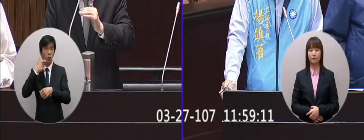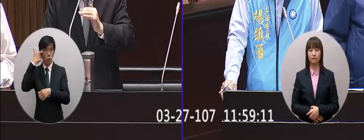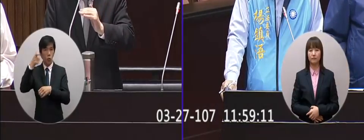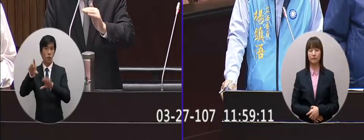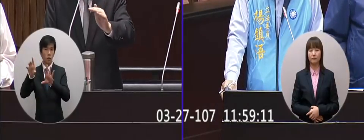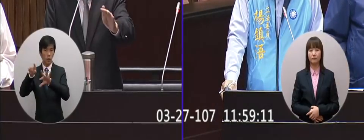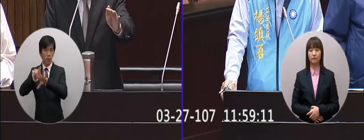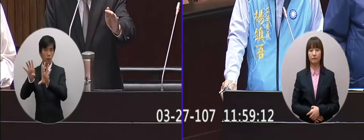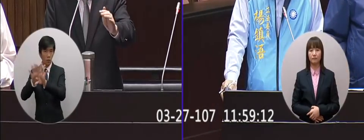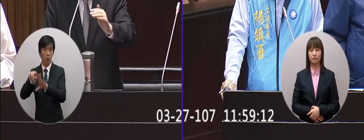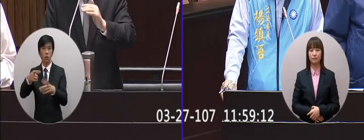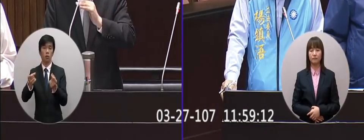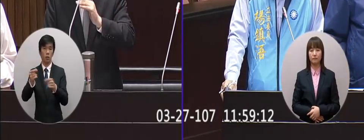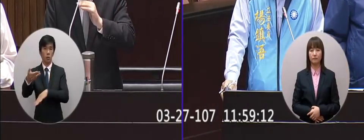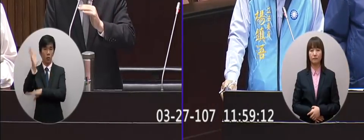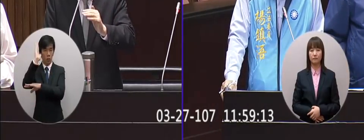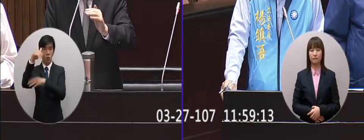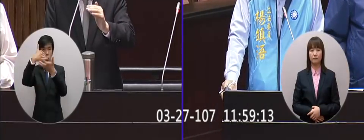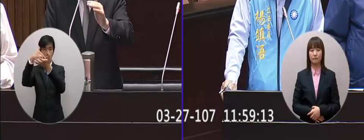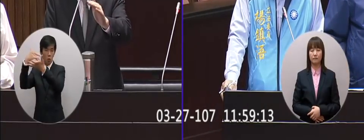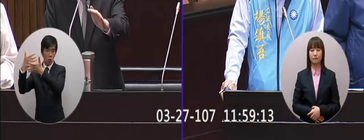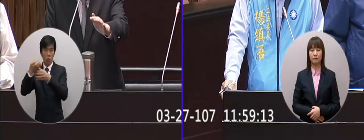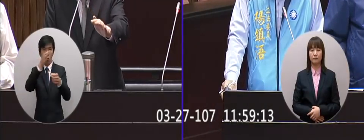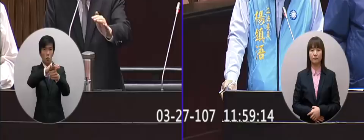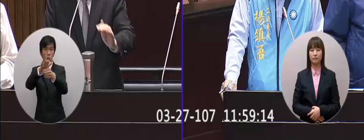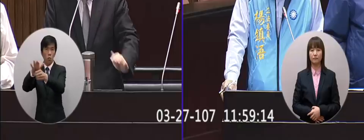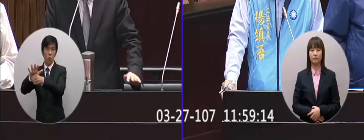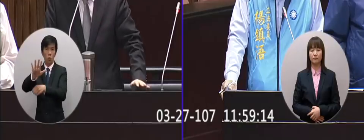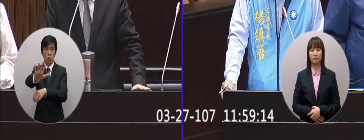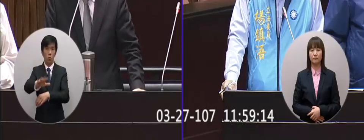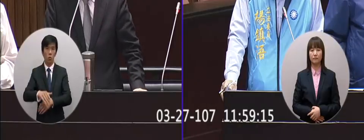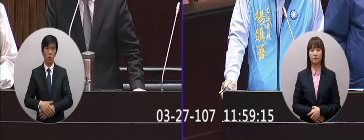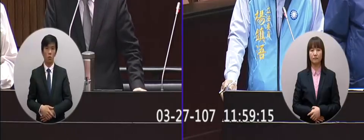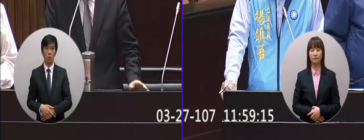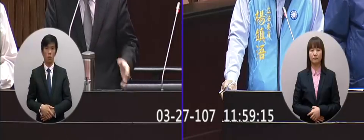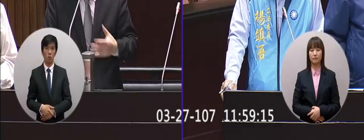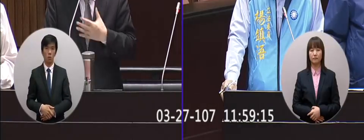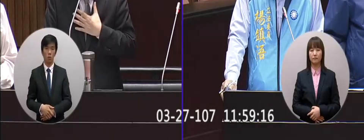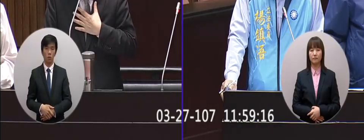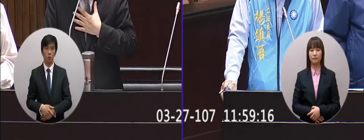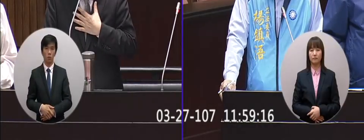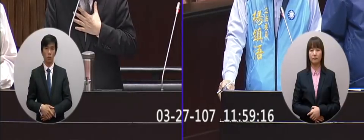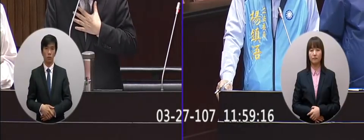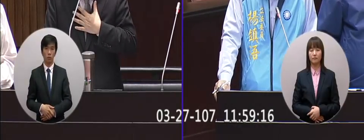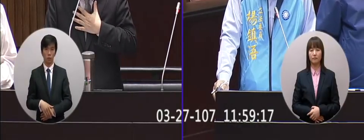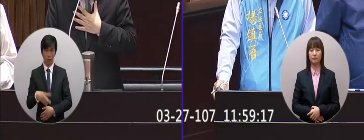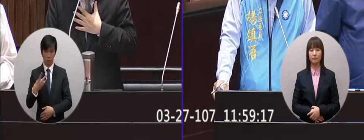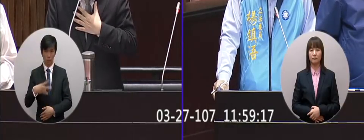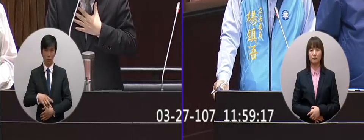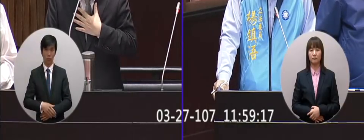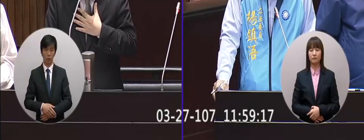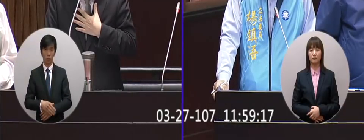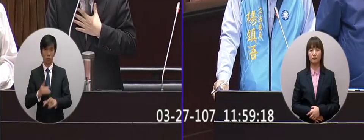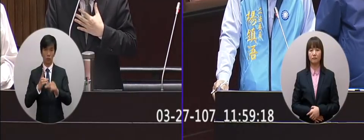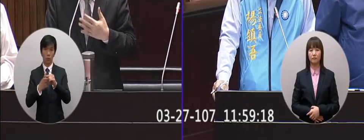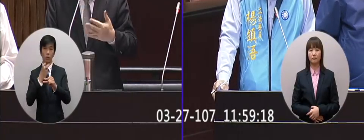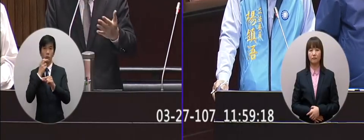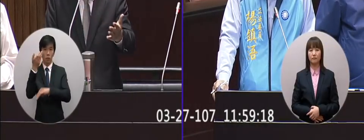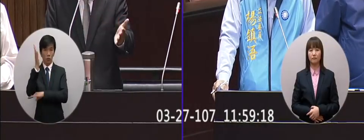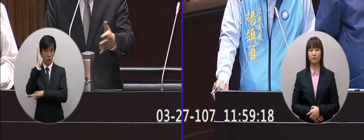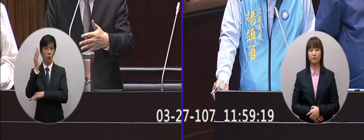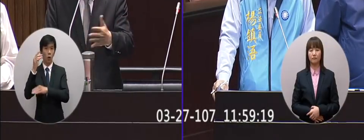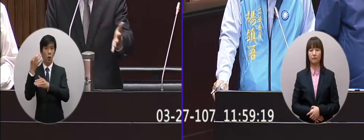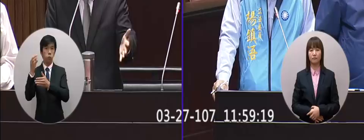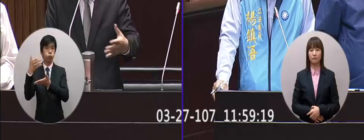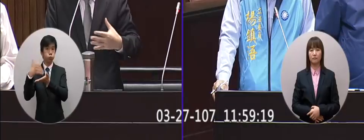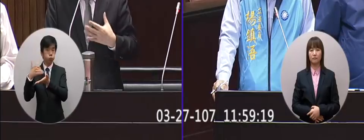透过统筹分配税款或是一般性的补助经费给各地方政府。啊、另外一个呢，中央政府的预算，那么